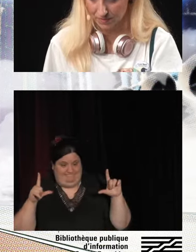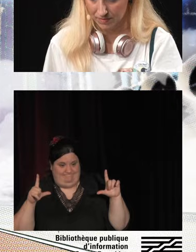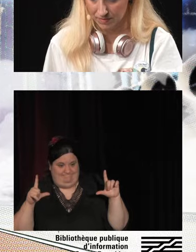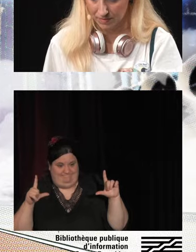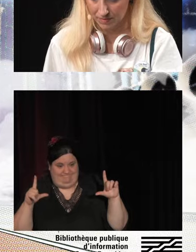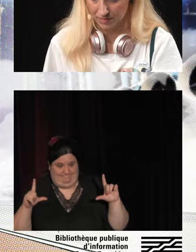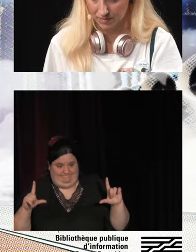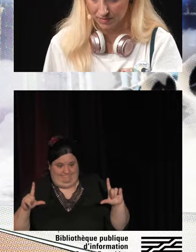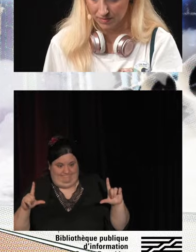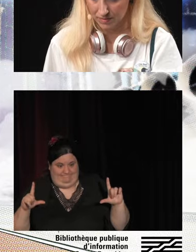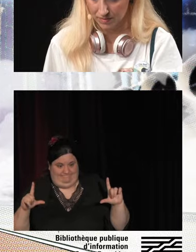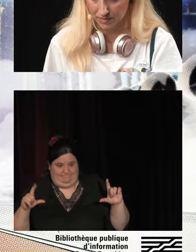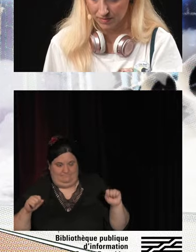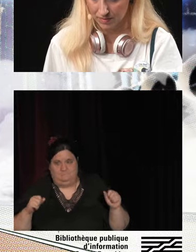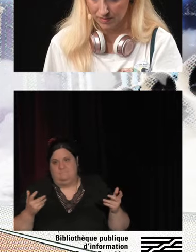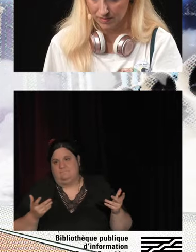Alors...